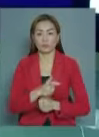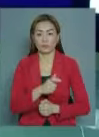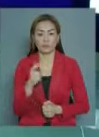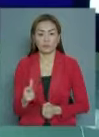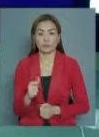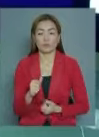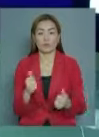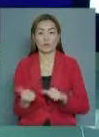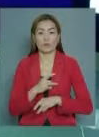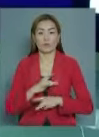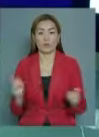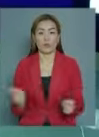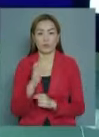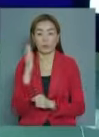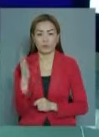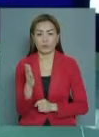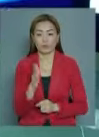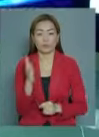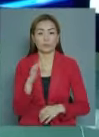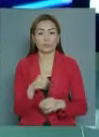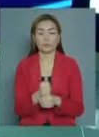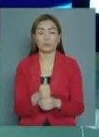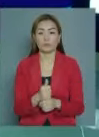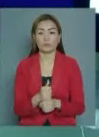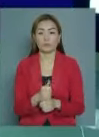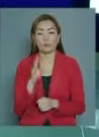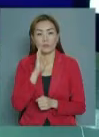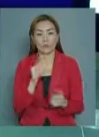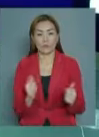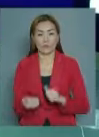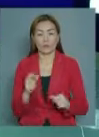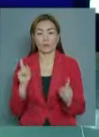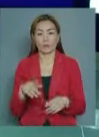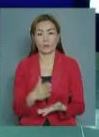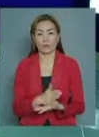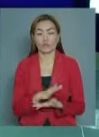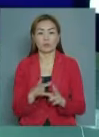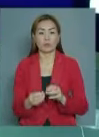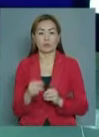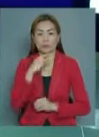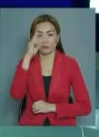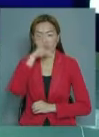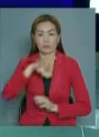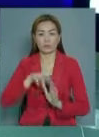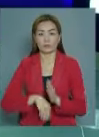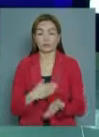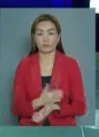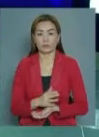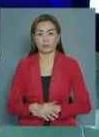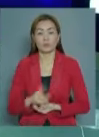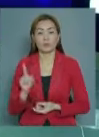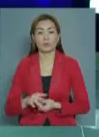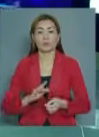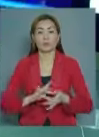христиандары крещение мерекесін атап өтті. Шомылудың негізі кресті суға матыру болғанымен, кресті жоқ қазақтарда шомылып жатты.